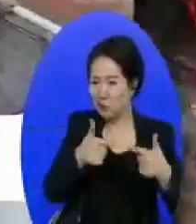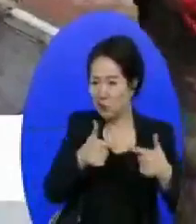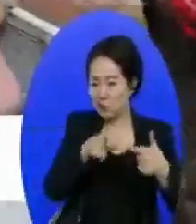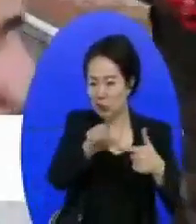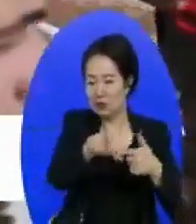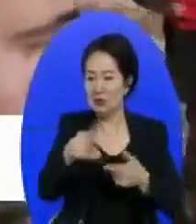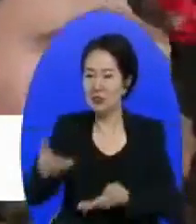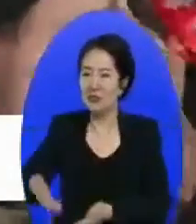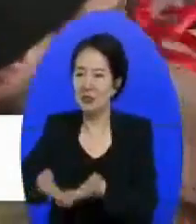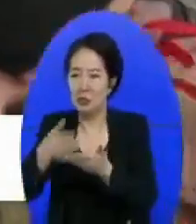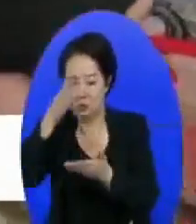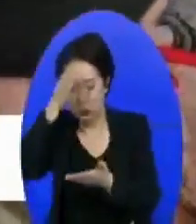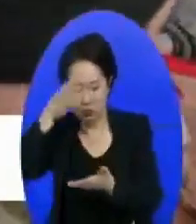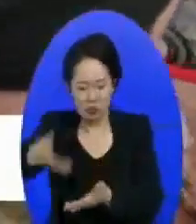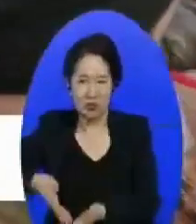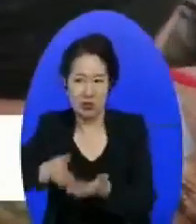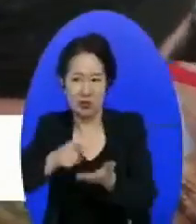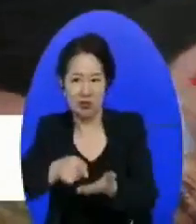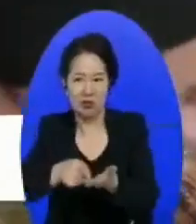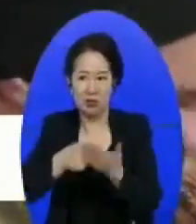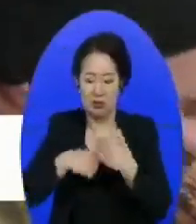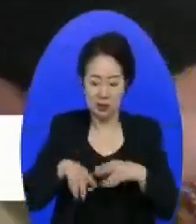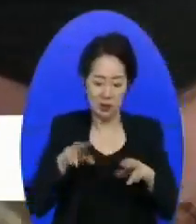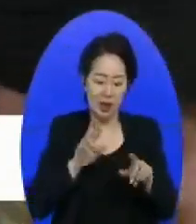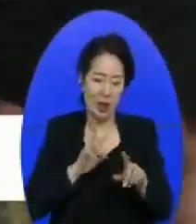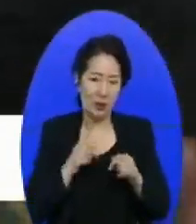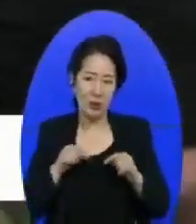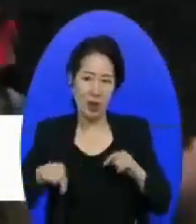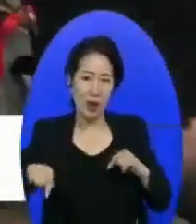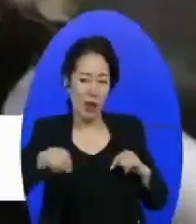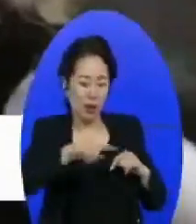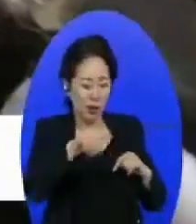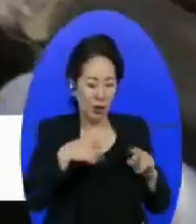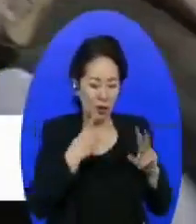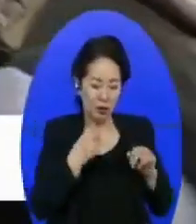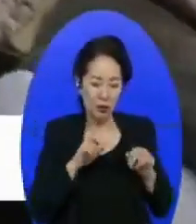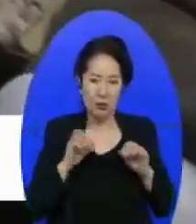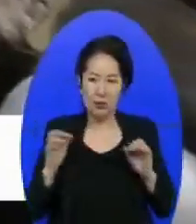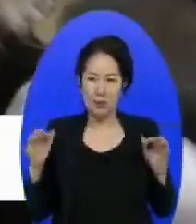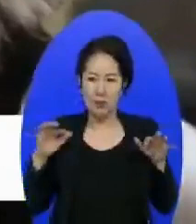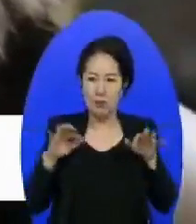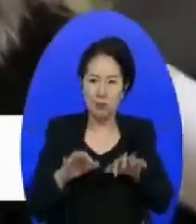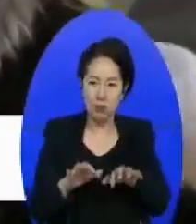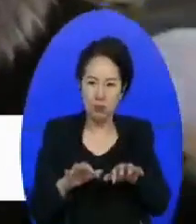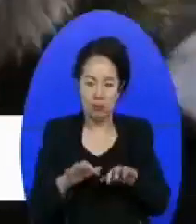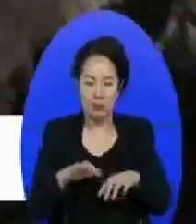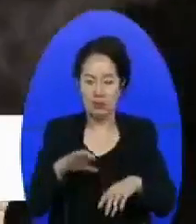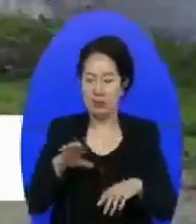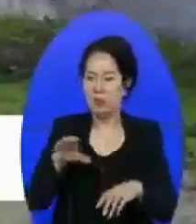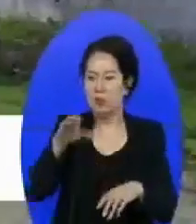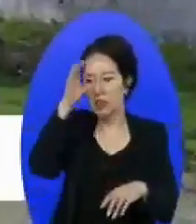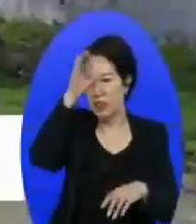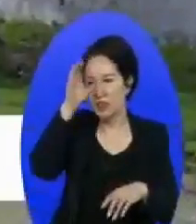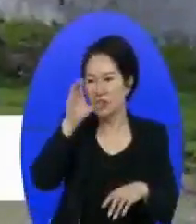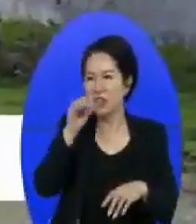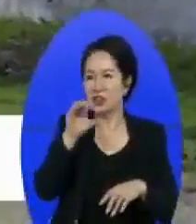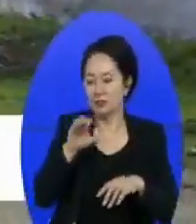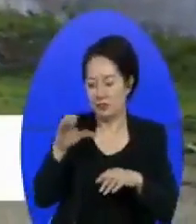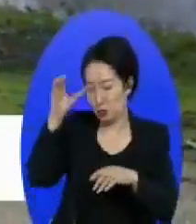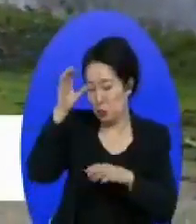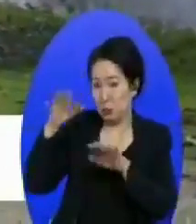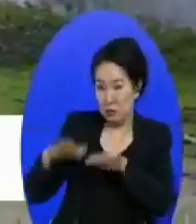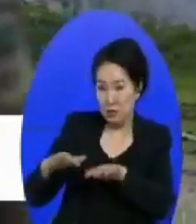мужинд байгаа хяналтын 12 цагийн эргэн тойрноос 2 дугаар сарын сүүл гэхэд гэ одоо эргүүлж татахыг Сирийн засгийн газраас